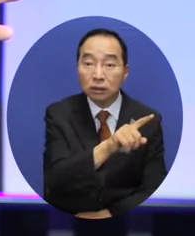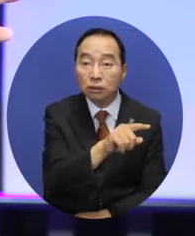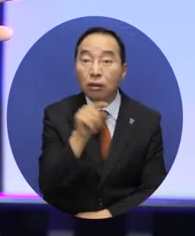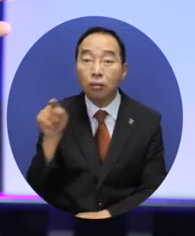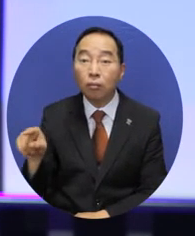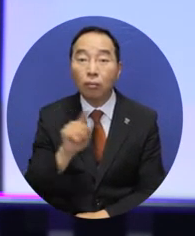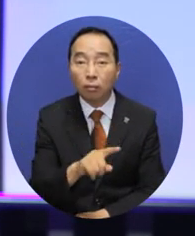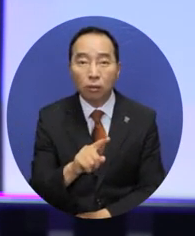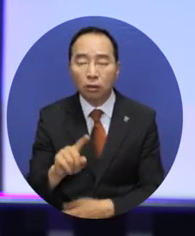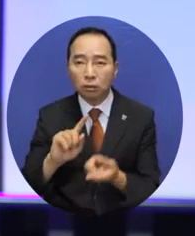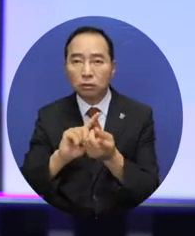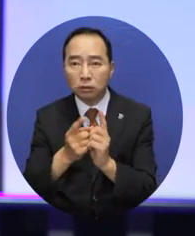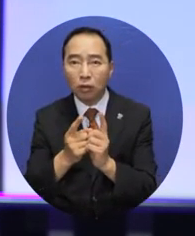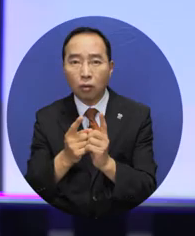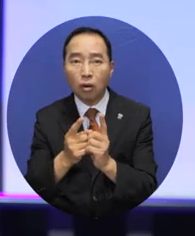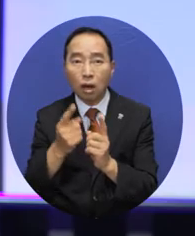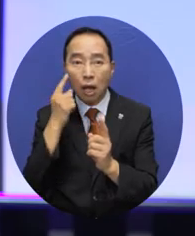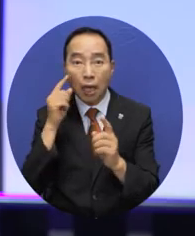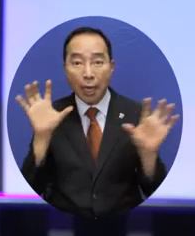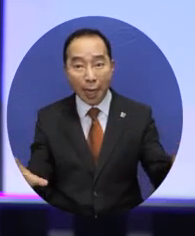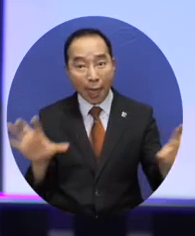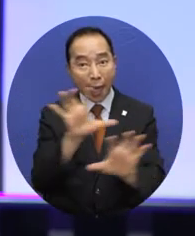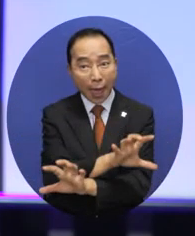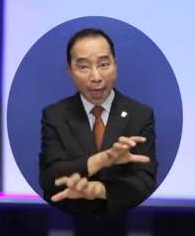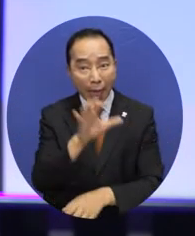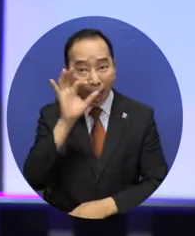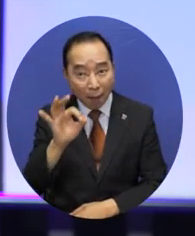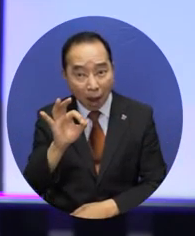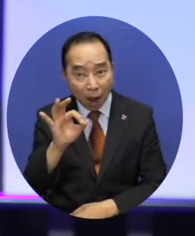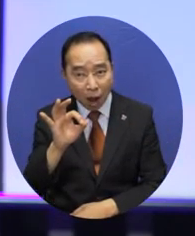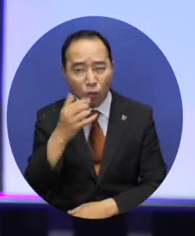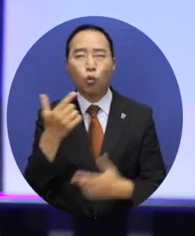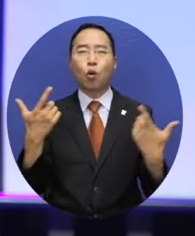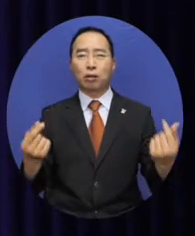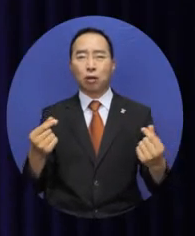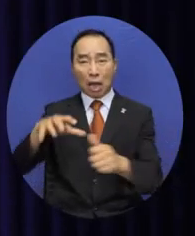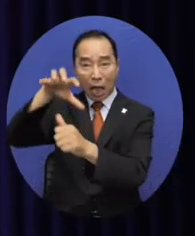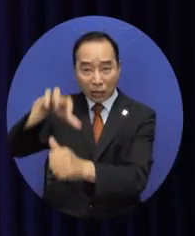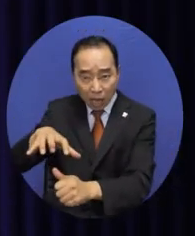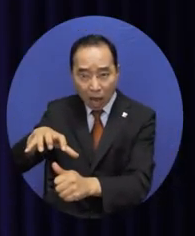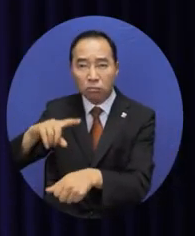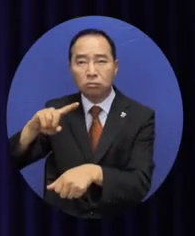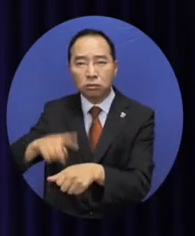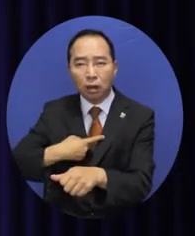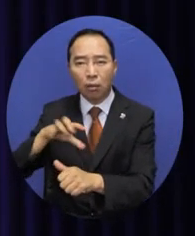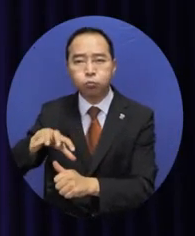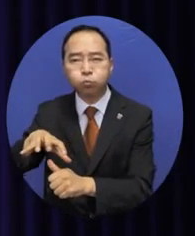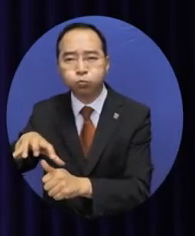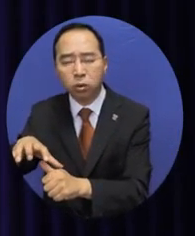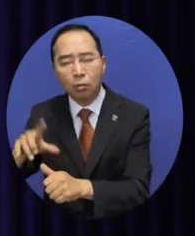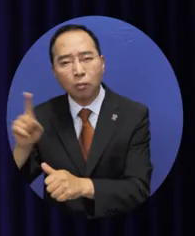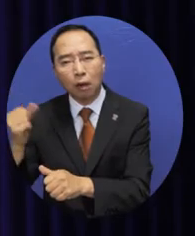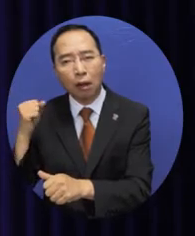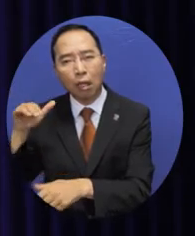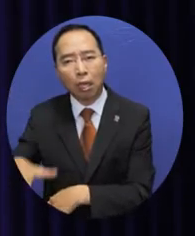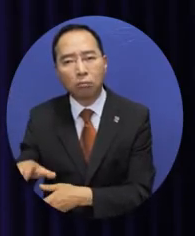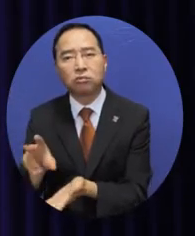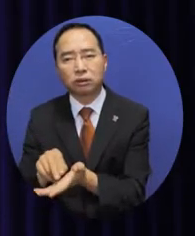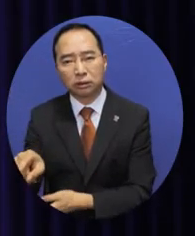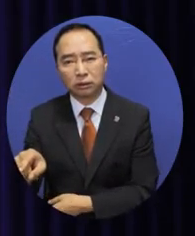눈동자 집단을 서로 바꿔서 해도 마찬가지 결과가 나타났습니다. 그래서 인간이 이쪽의